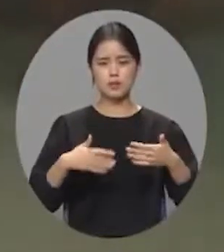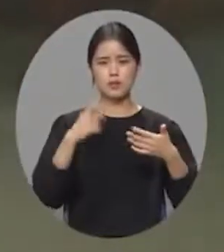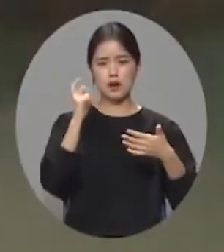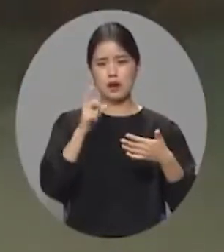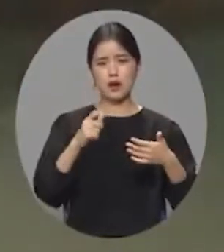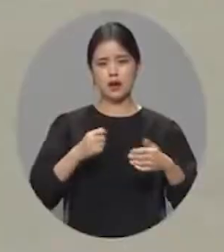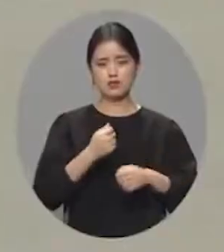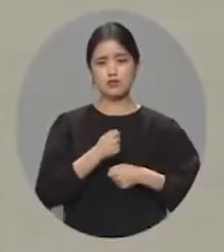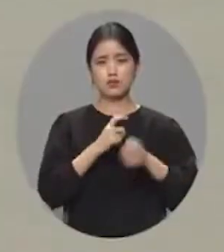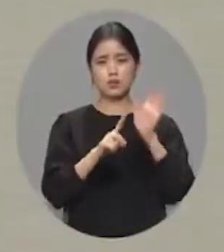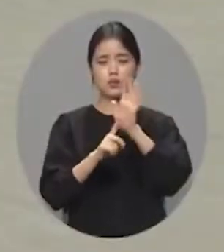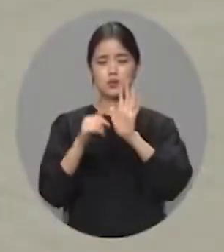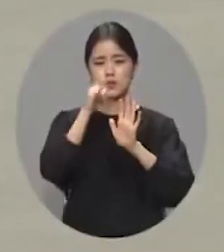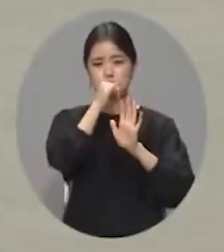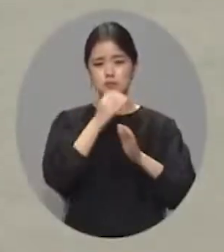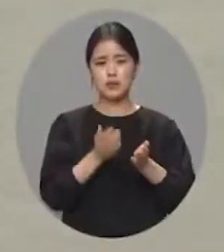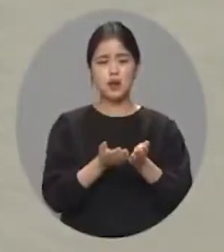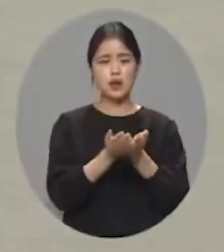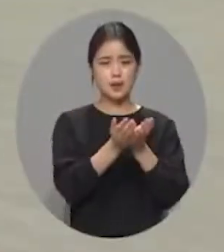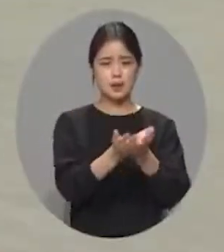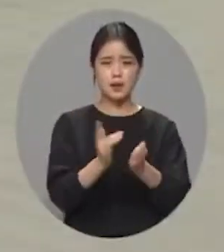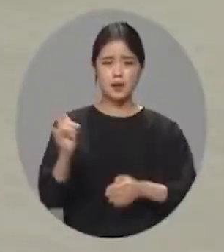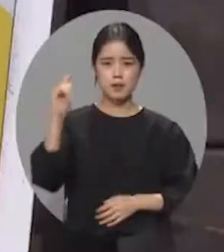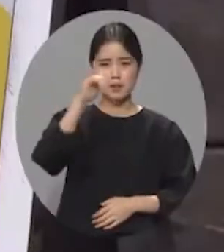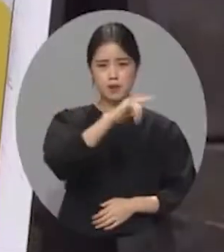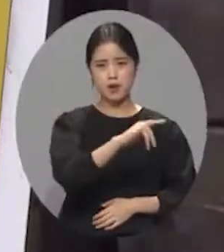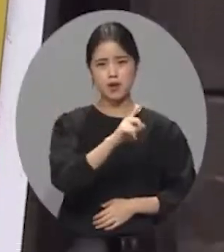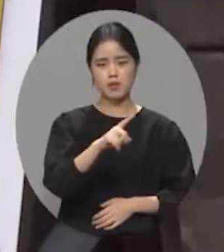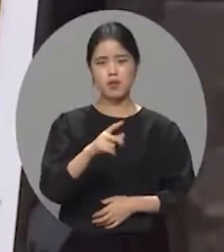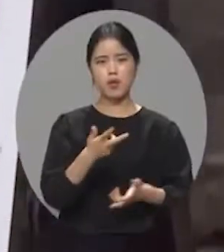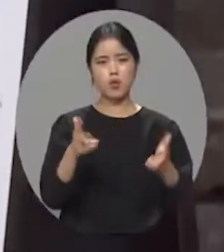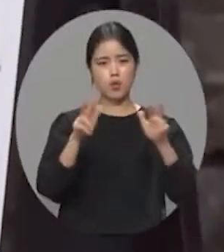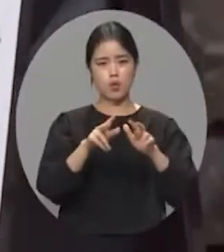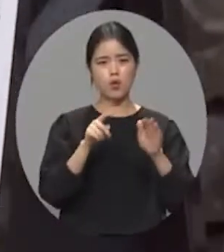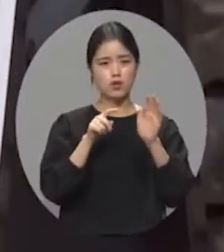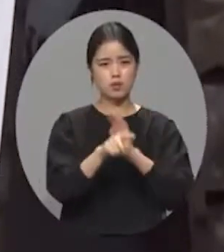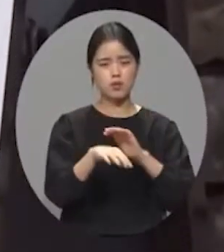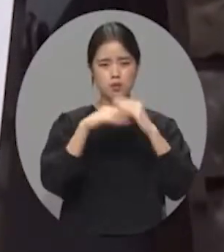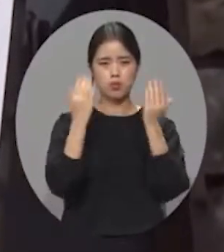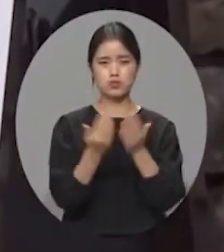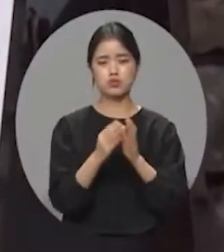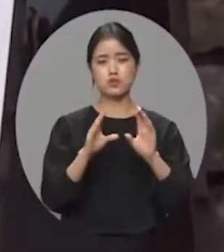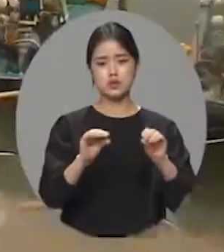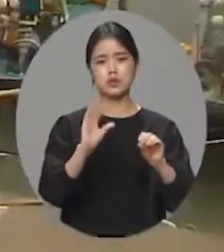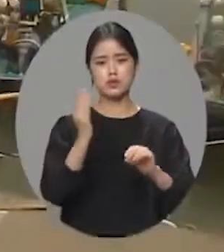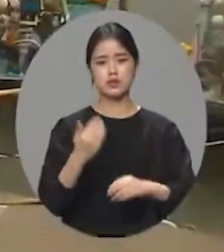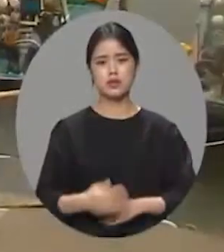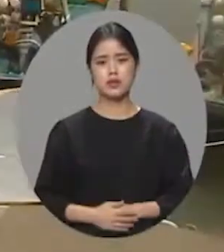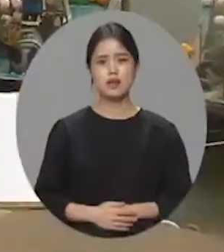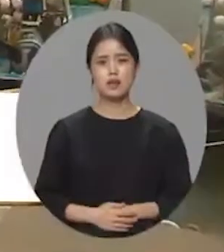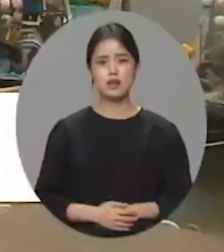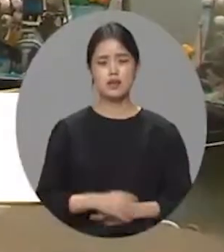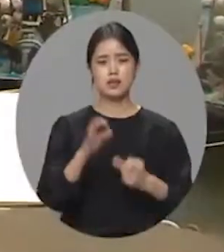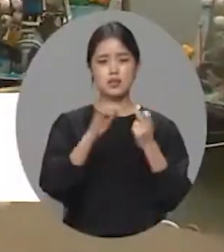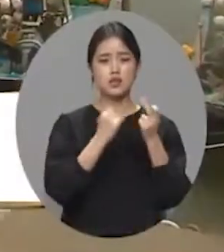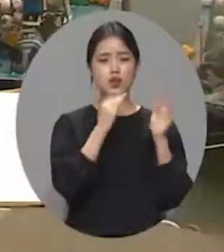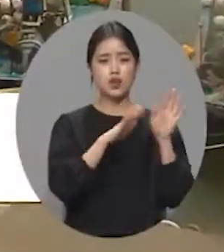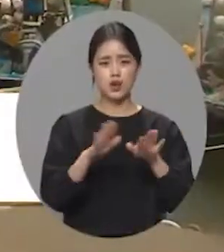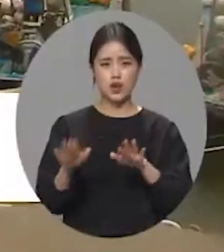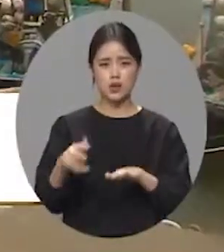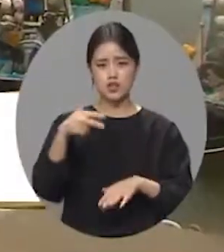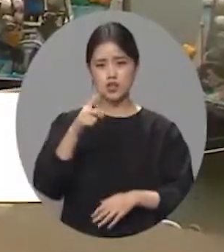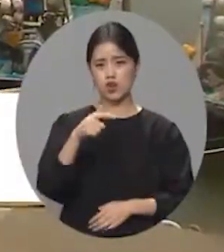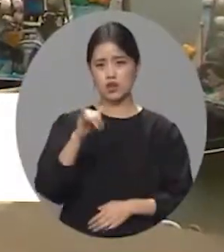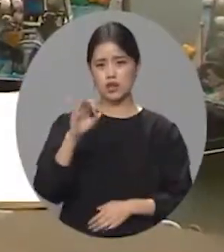발효됐습니다. 여객선과 항공기 운항, 국립공원 입산 등이 모두 통제됐습니다. 서해에서 밀려온